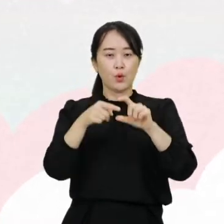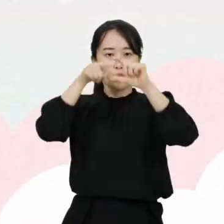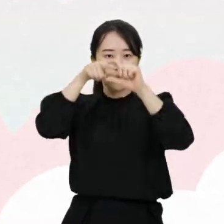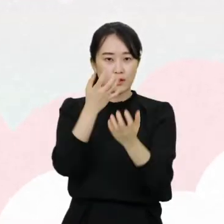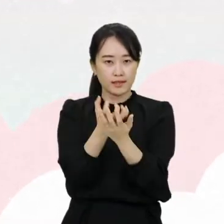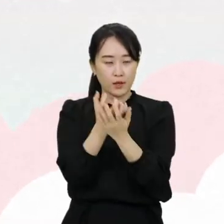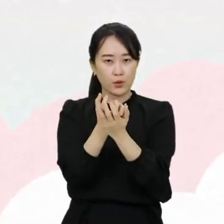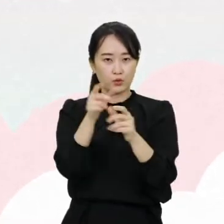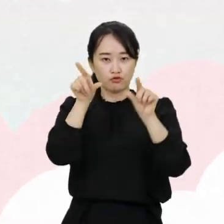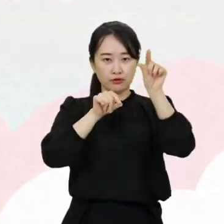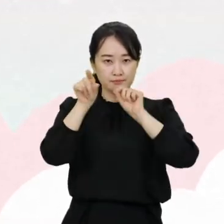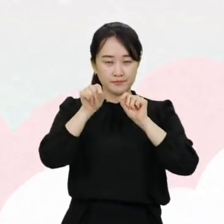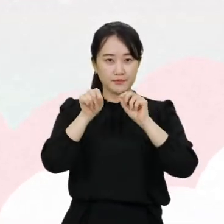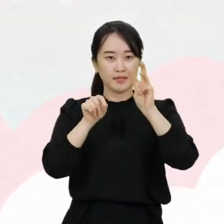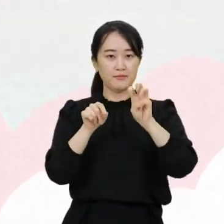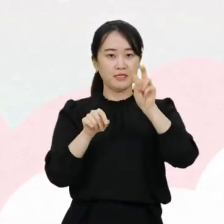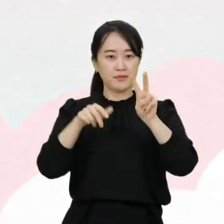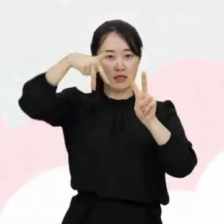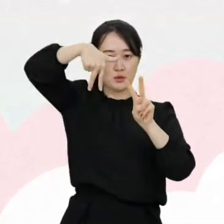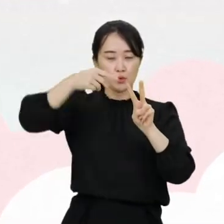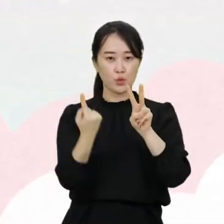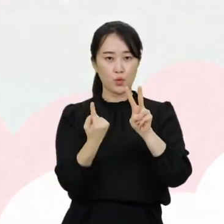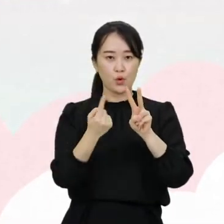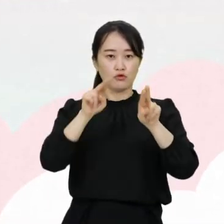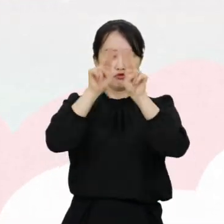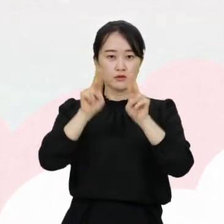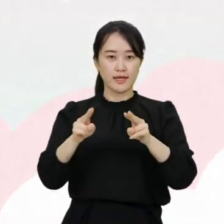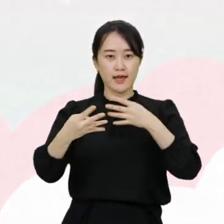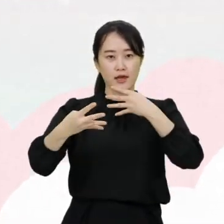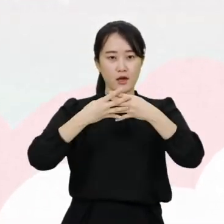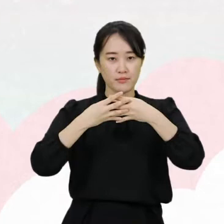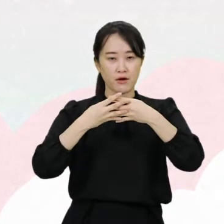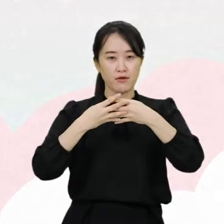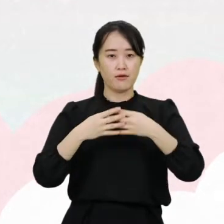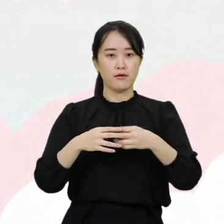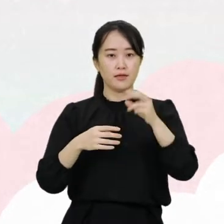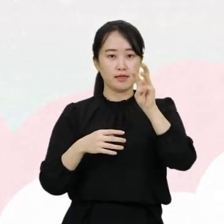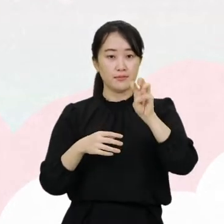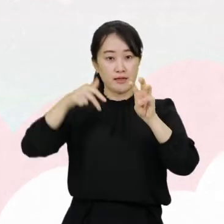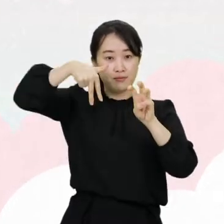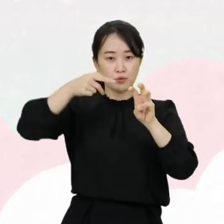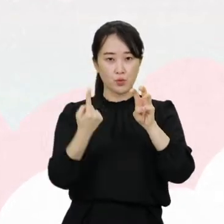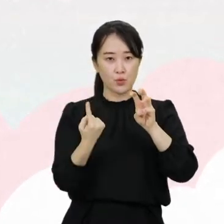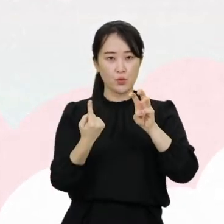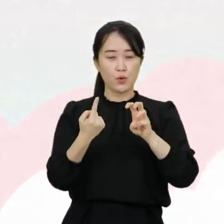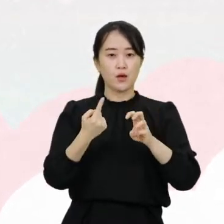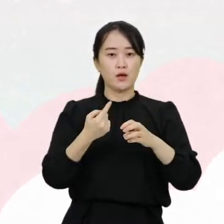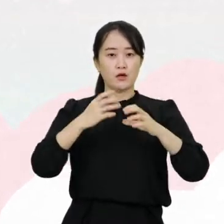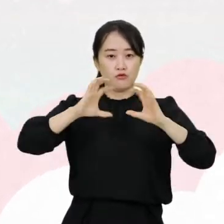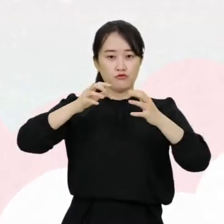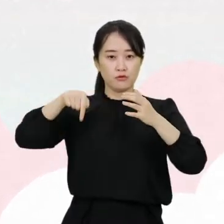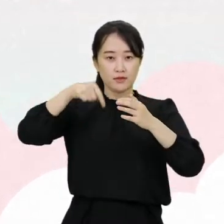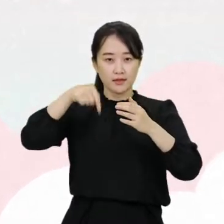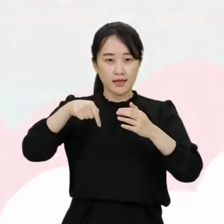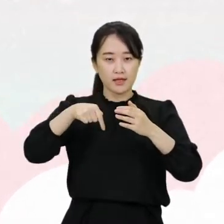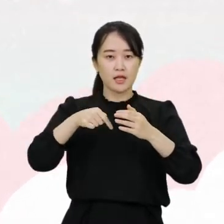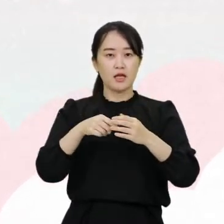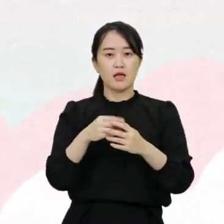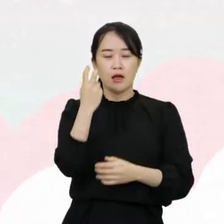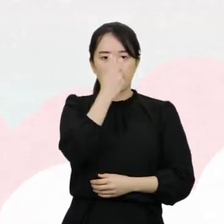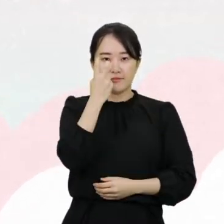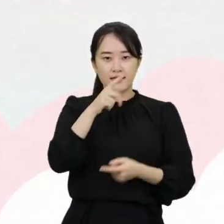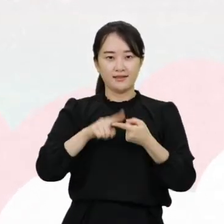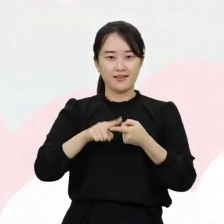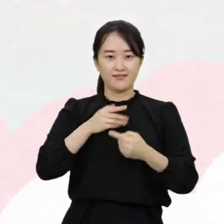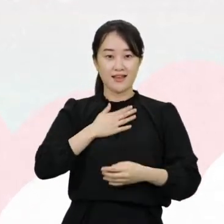자료 수집, 제32조 국제협력, 제33조 국내 이행과 모니터링에